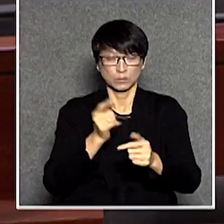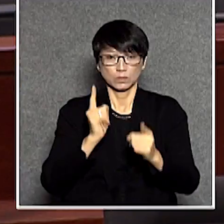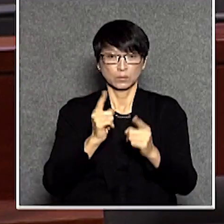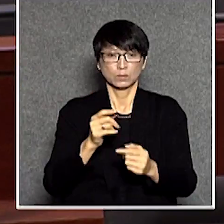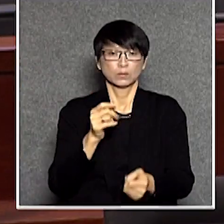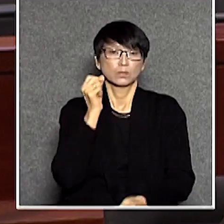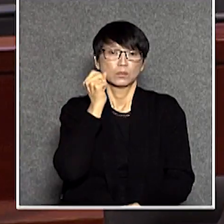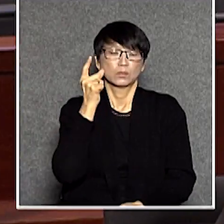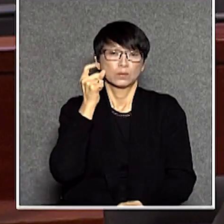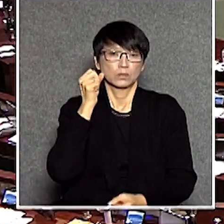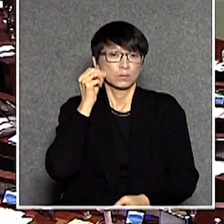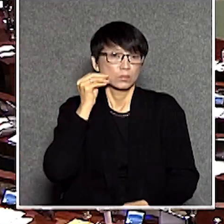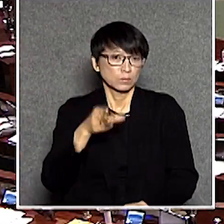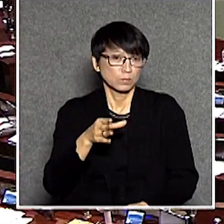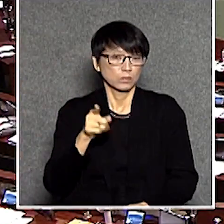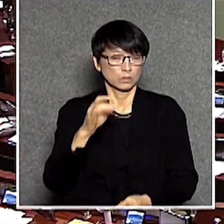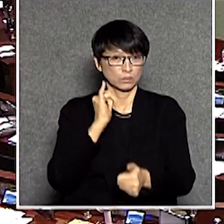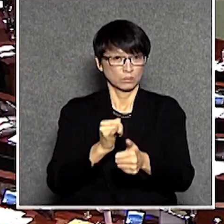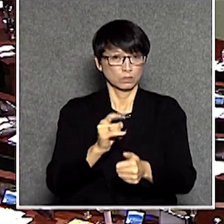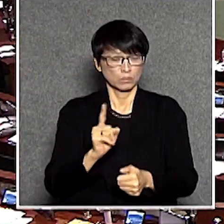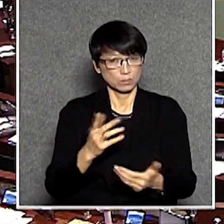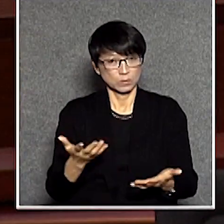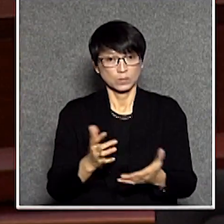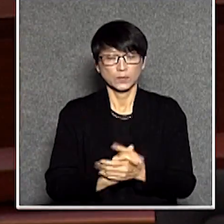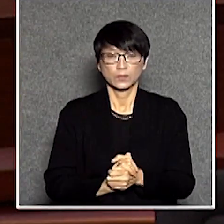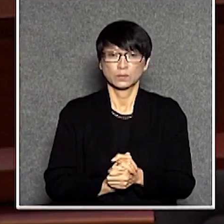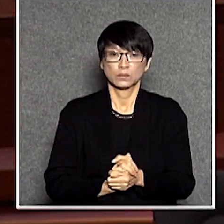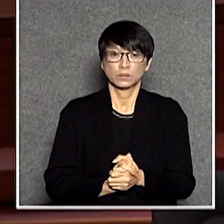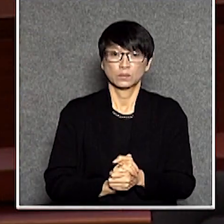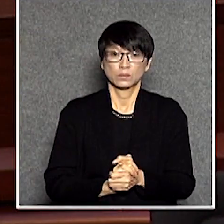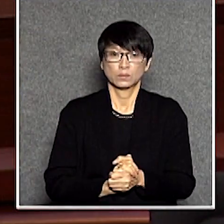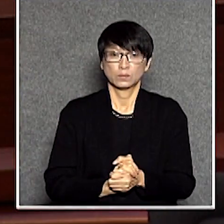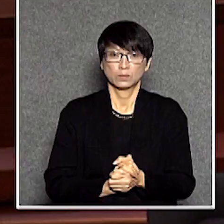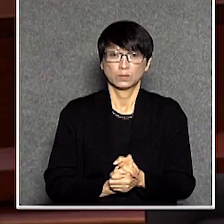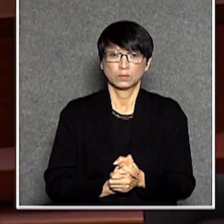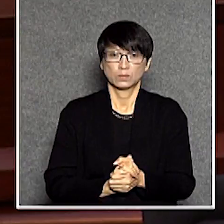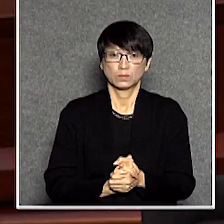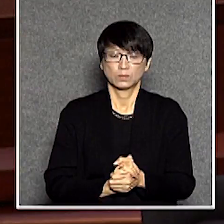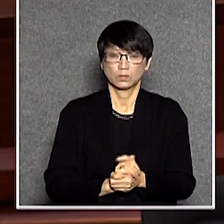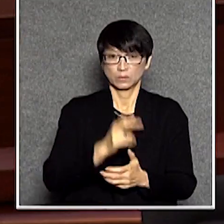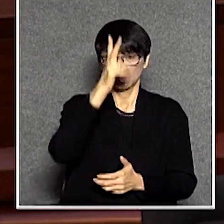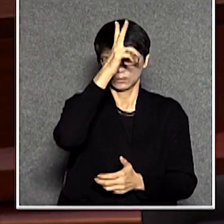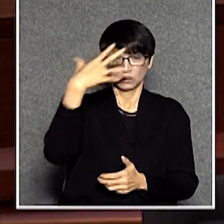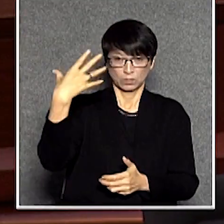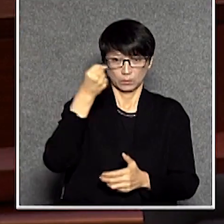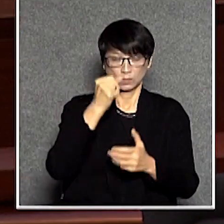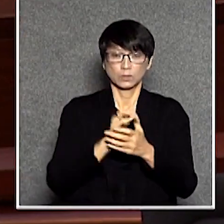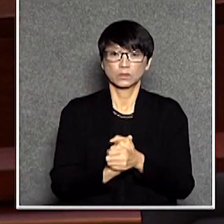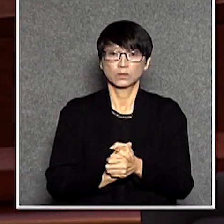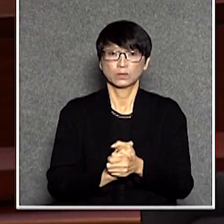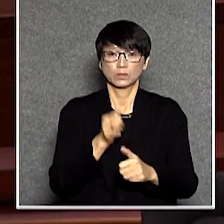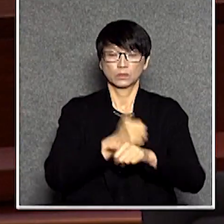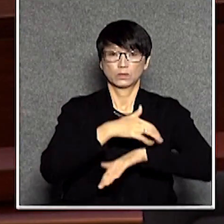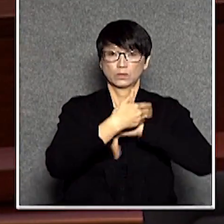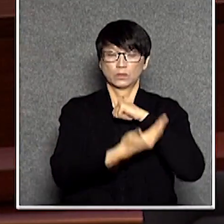罰？ 局長。 主席，行政長官在基本法